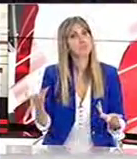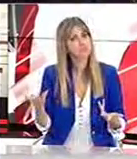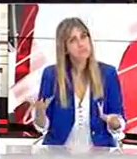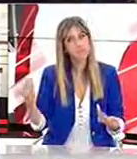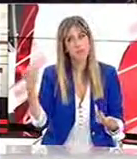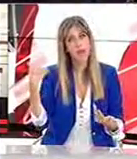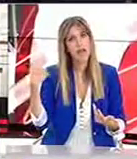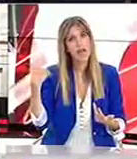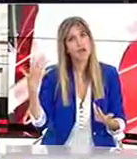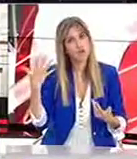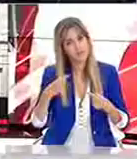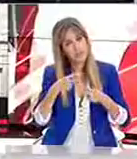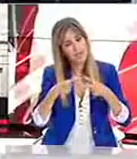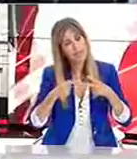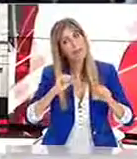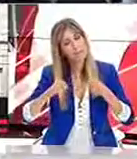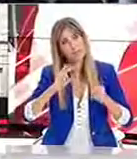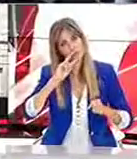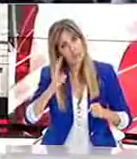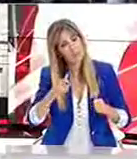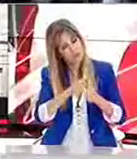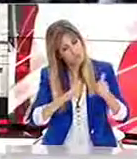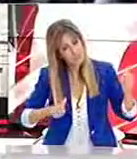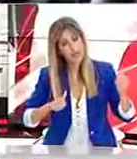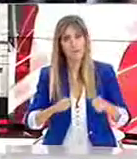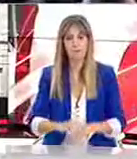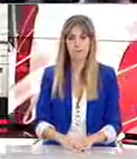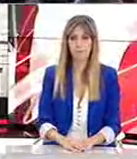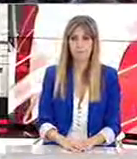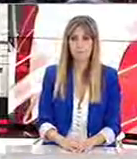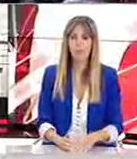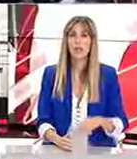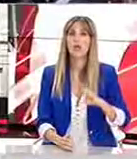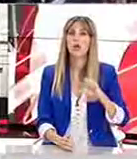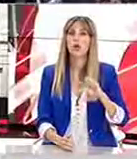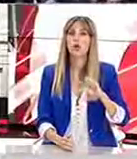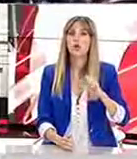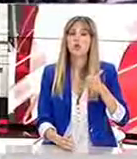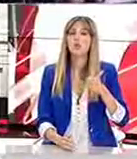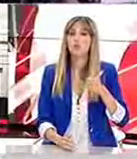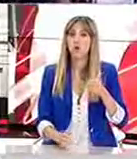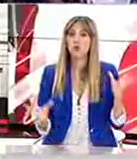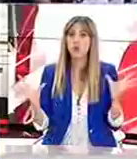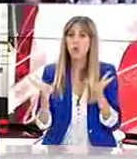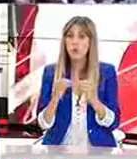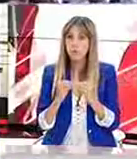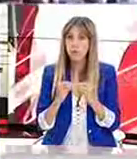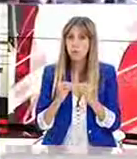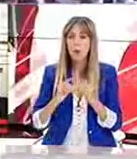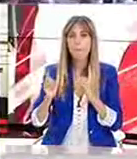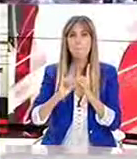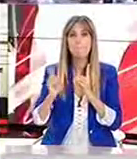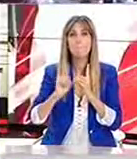θα προσπαθήσω να τα απαντήσω. Να πιάσουμε ένα-ένα. Το πρώτο είναι το μεταφορικό ισοδύναμο. Το μεταφορικό